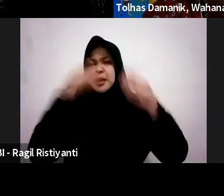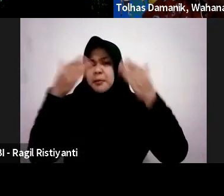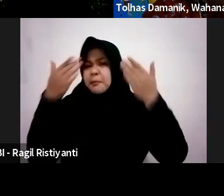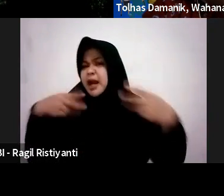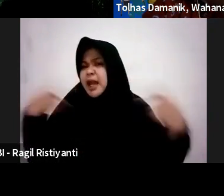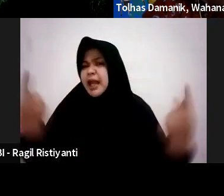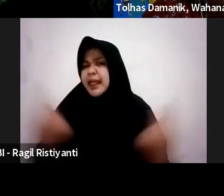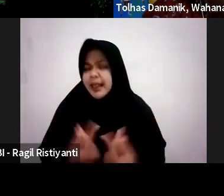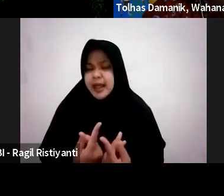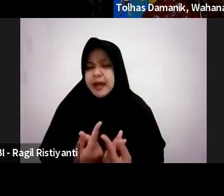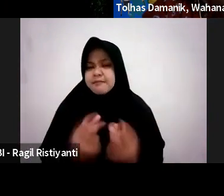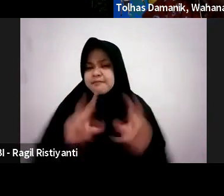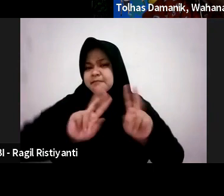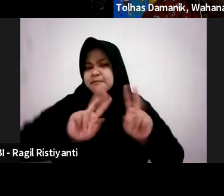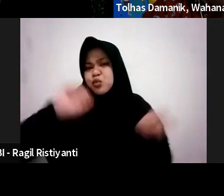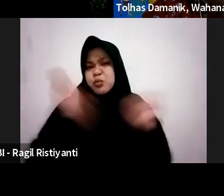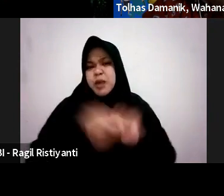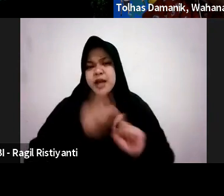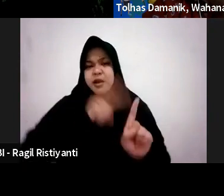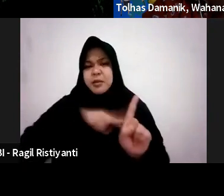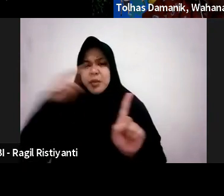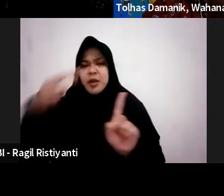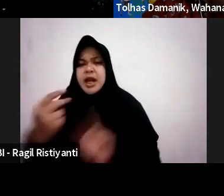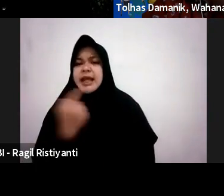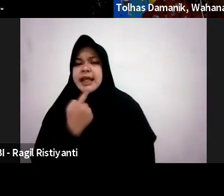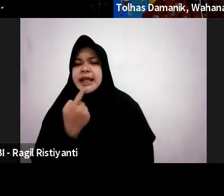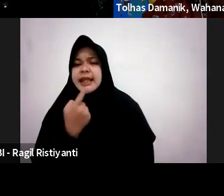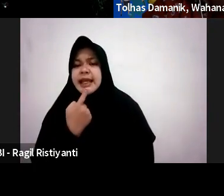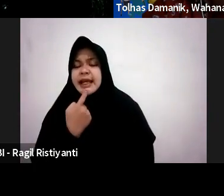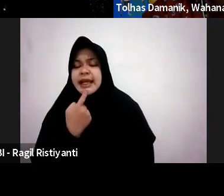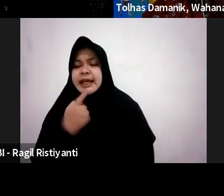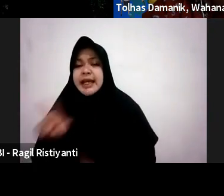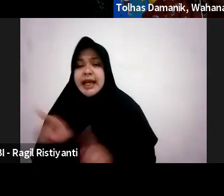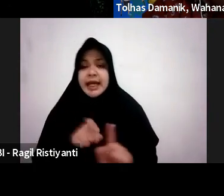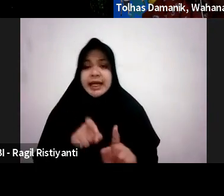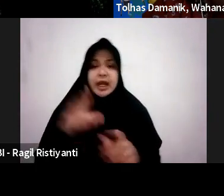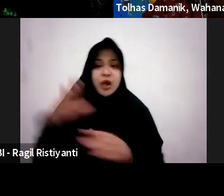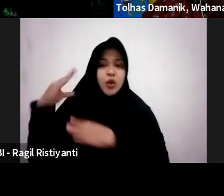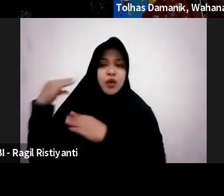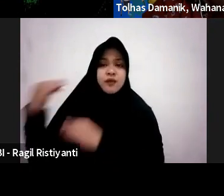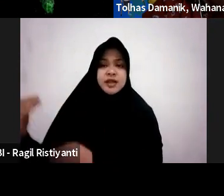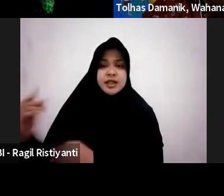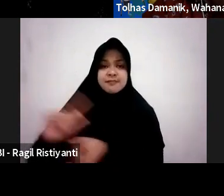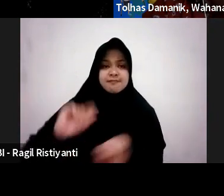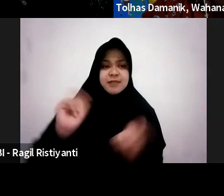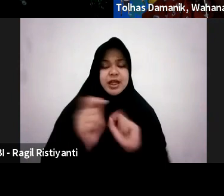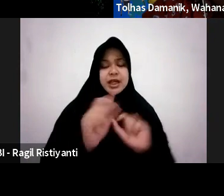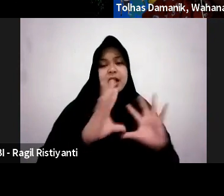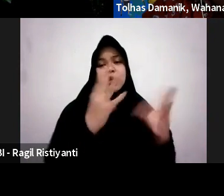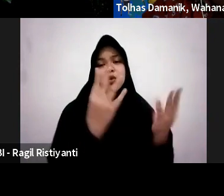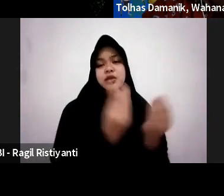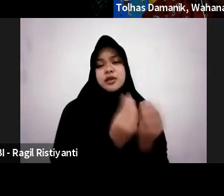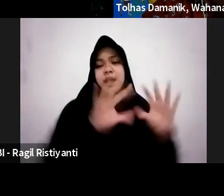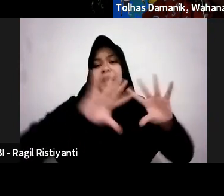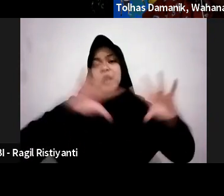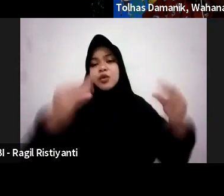merobek merubah cara pandang guru kita tentang berubah dari yang konvensional menjadi inklusif Let's notizie itu